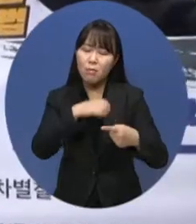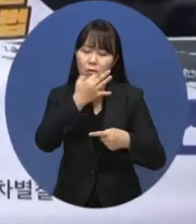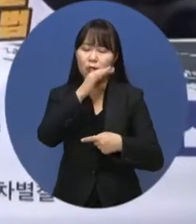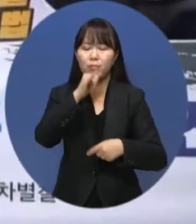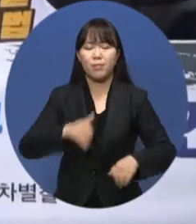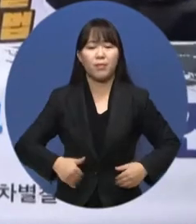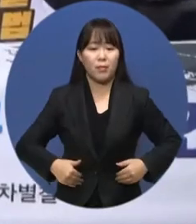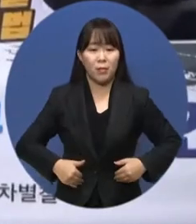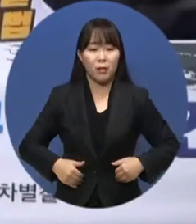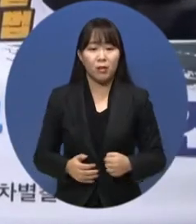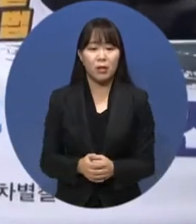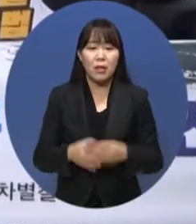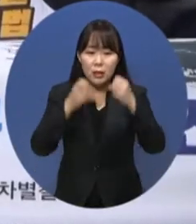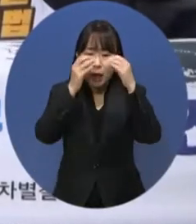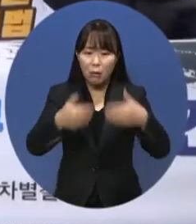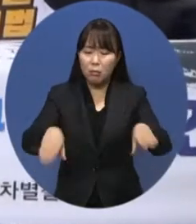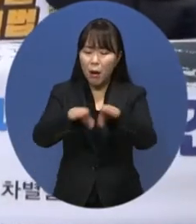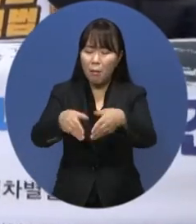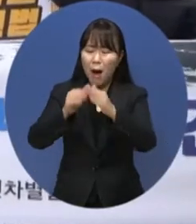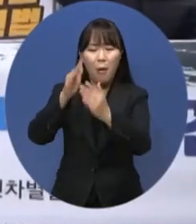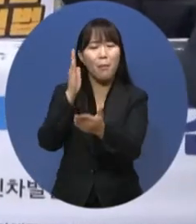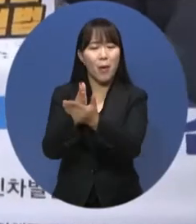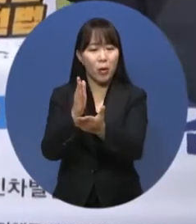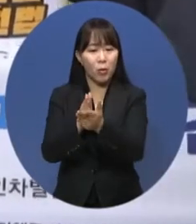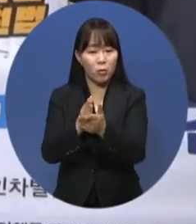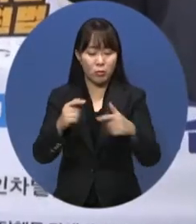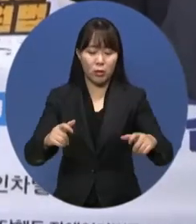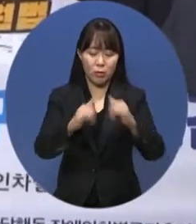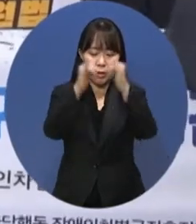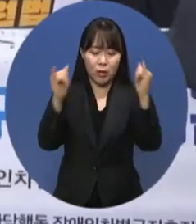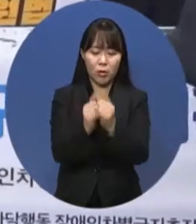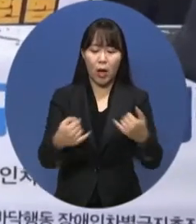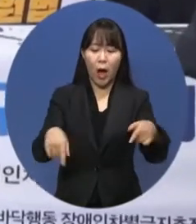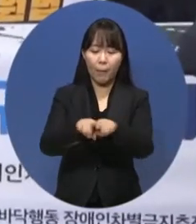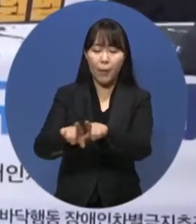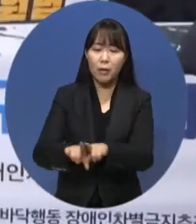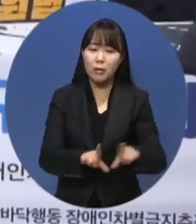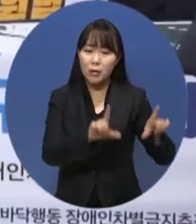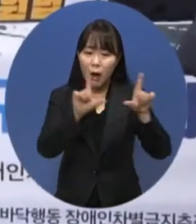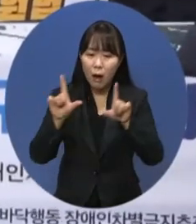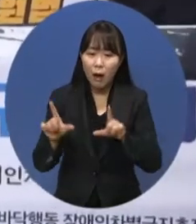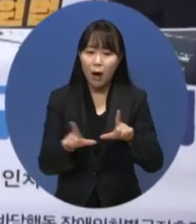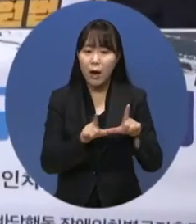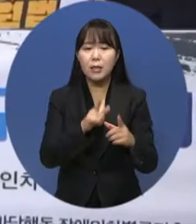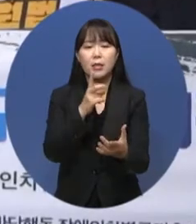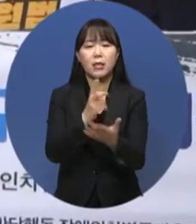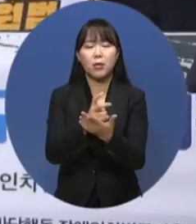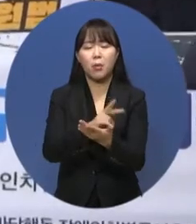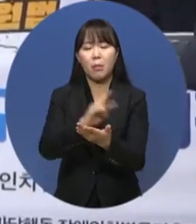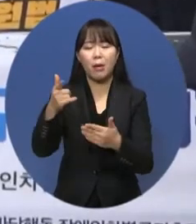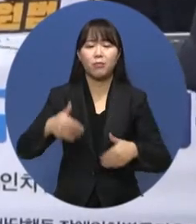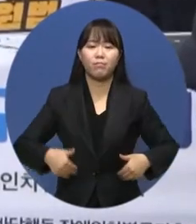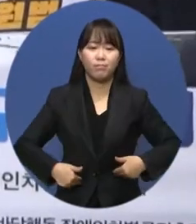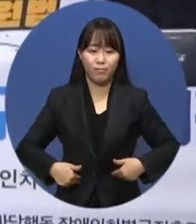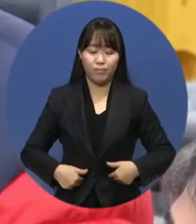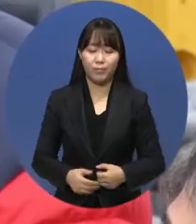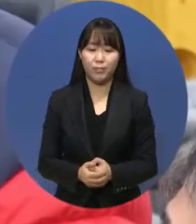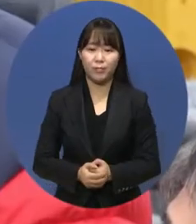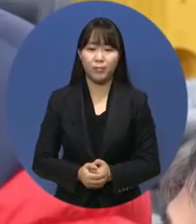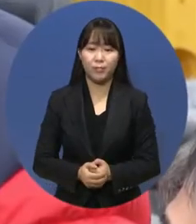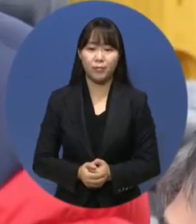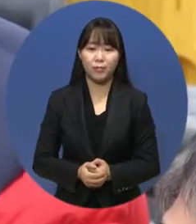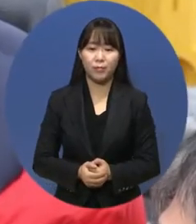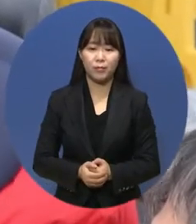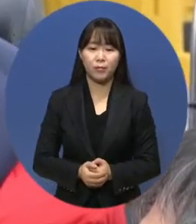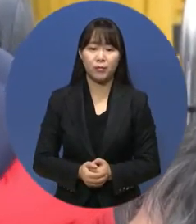이상 새로운 수사를 쫓지 말고 지역사회에서 함께 사는 현실 떨어 재료를 바꿔야 한다 고 2 다녔습니다